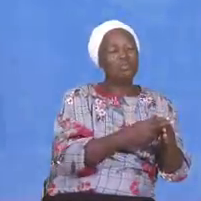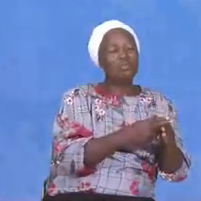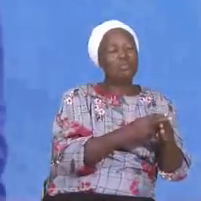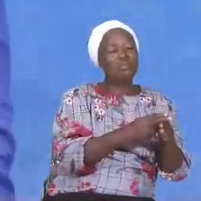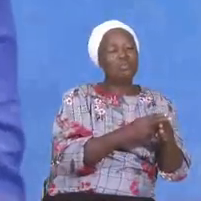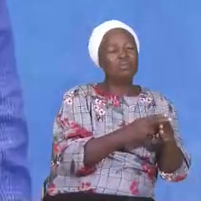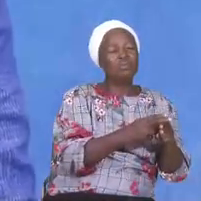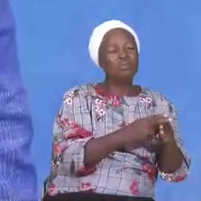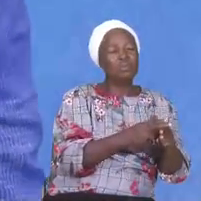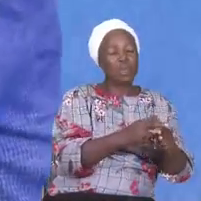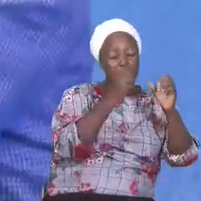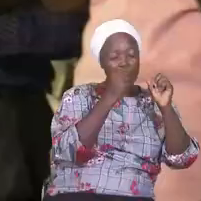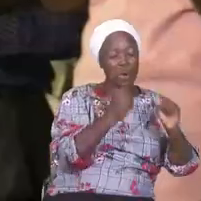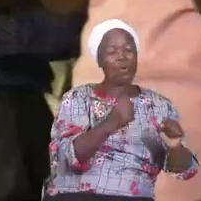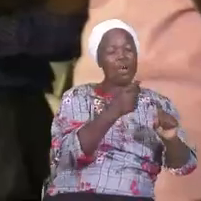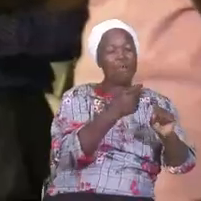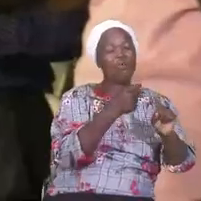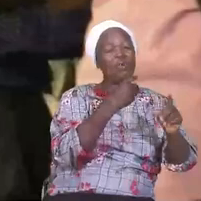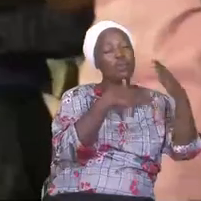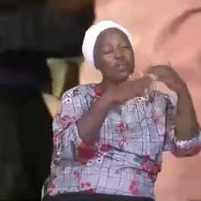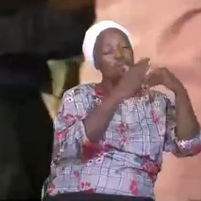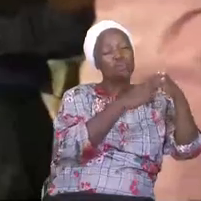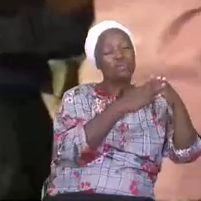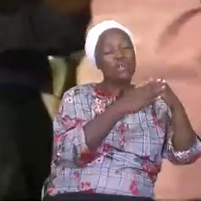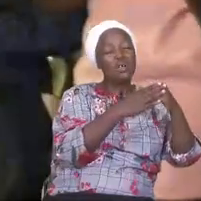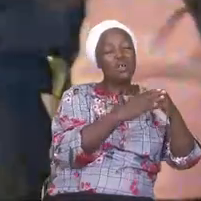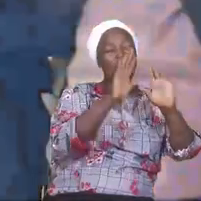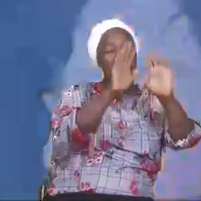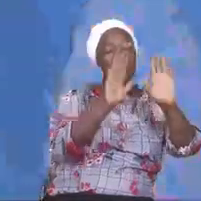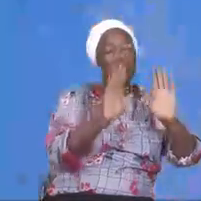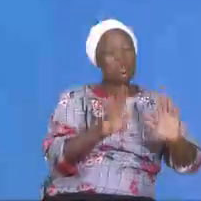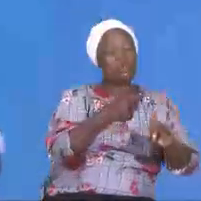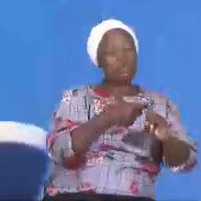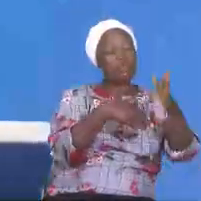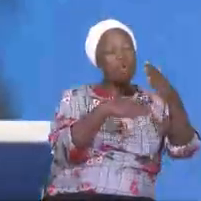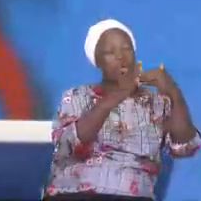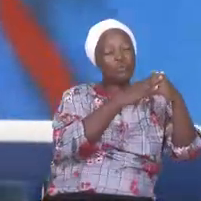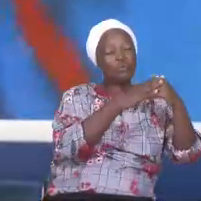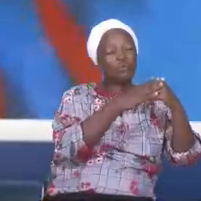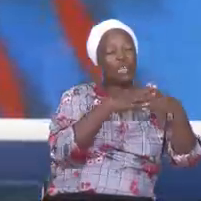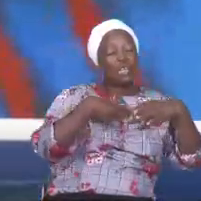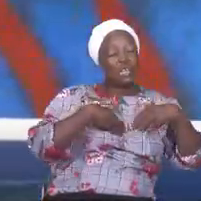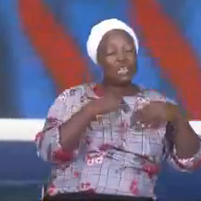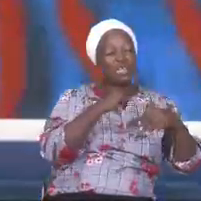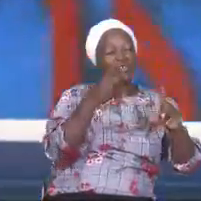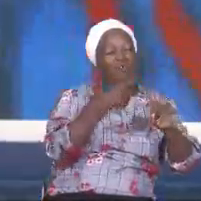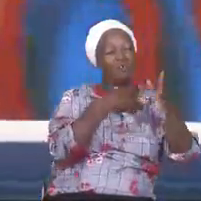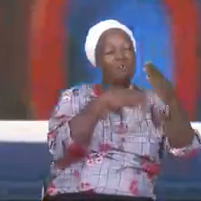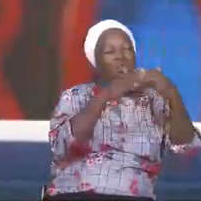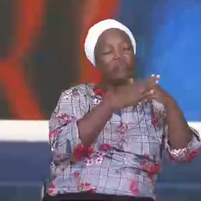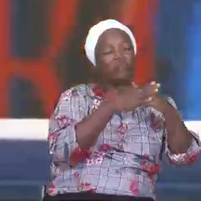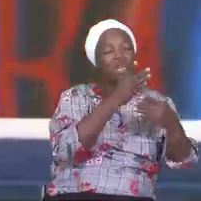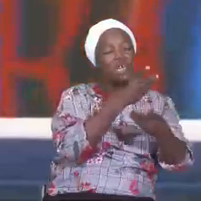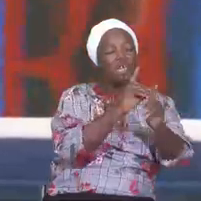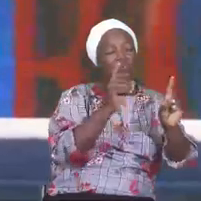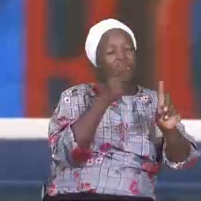soit déraciné au nom de Jésus. La puissance d'en haut, miracle